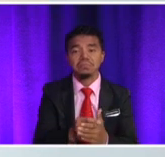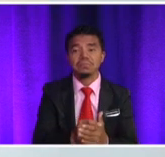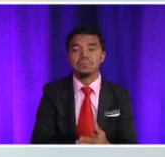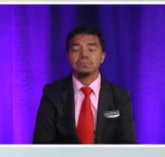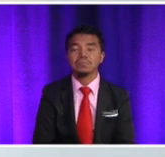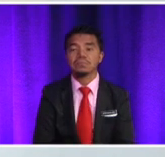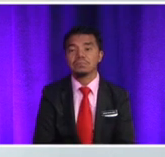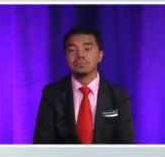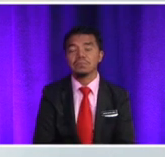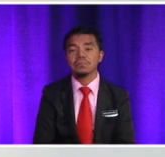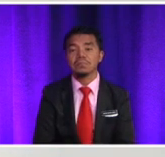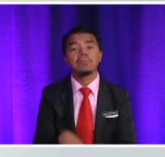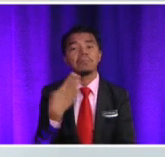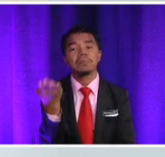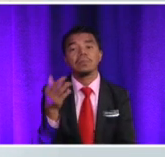Putri